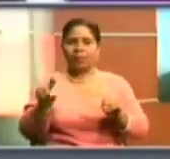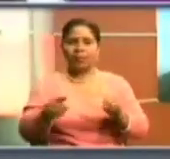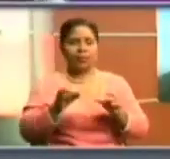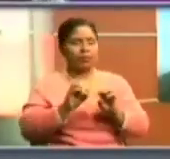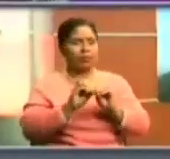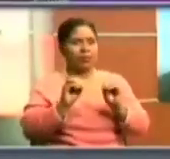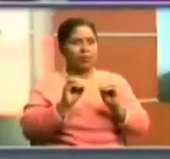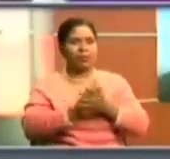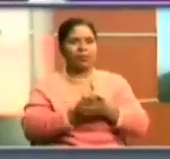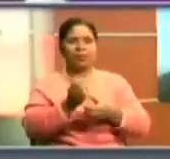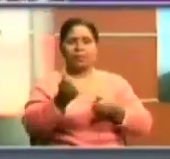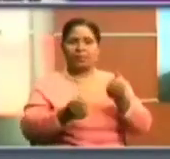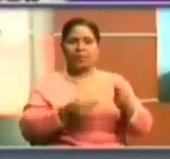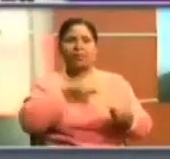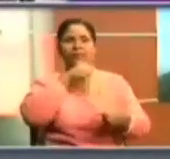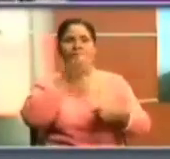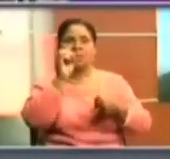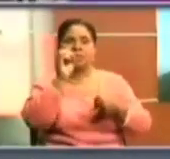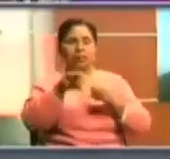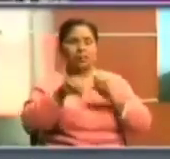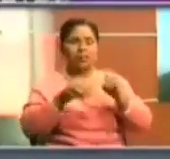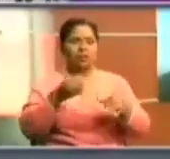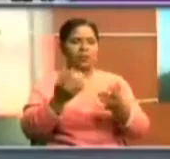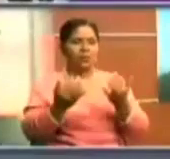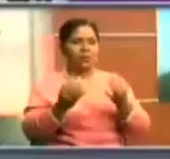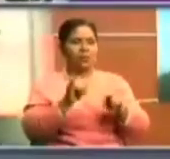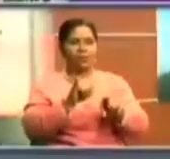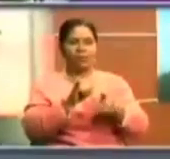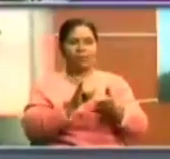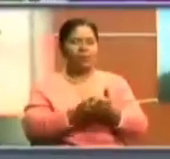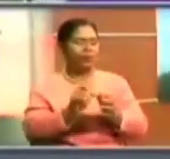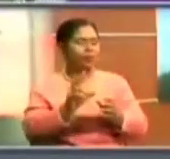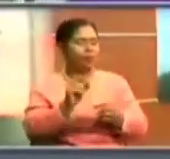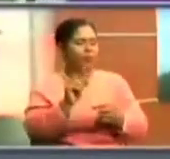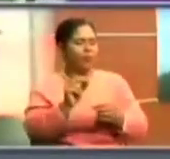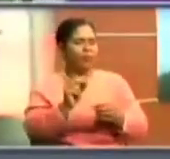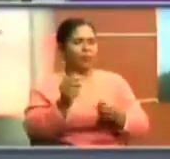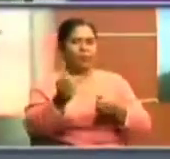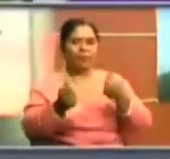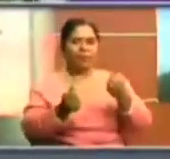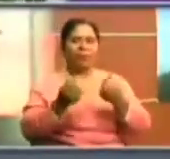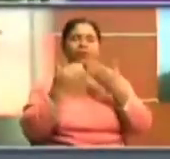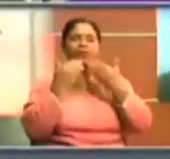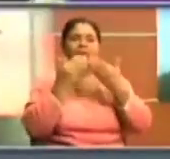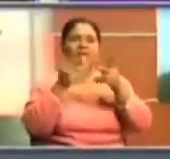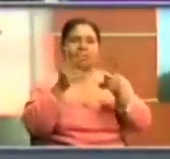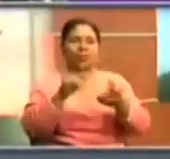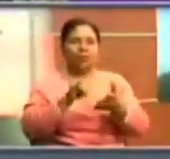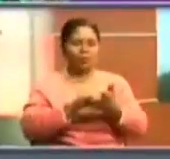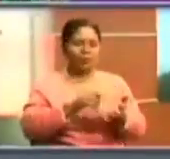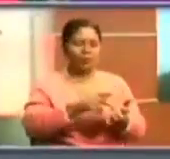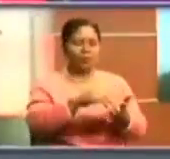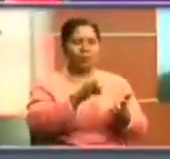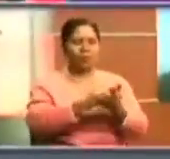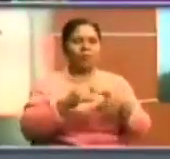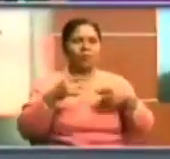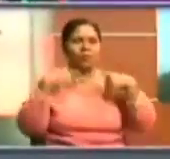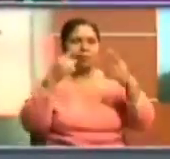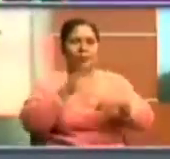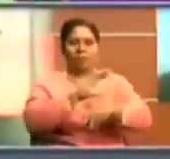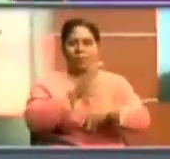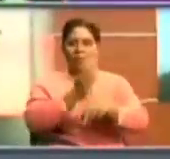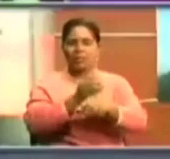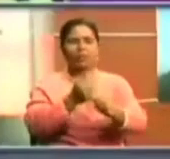gen masin kap boule. Inisyate mouvman remese citoyen nan populasyon ki te patisipe nan mache la epi anonse yon komite